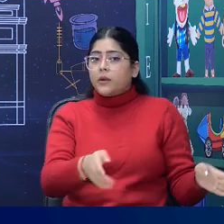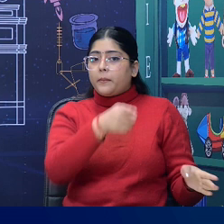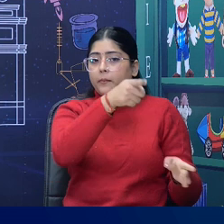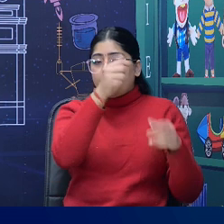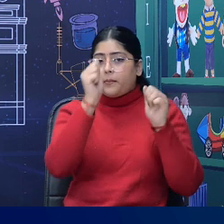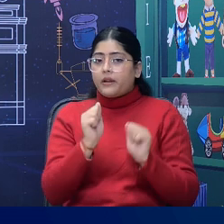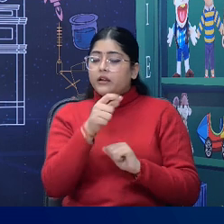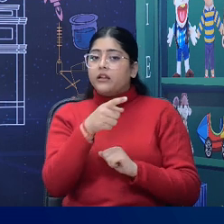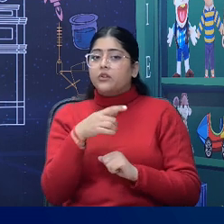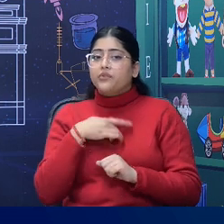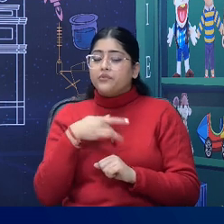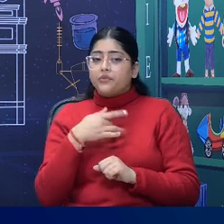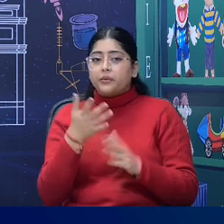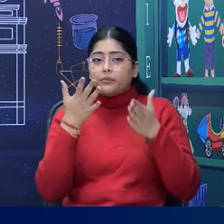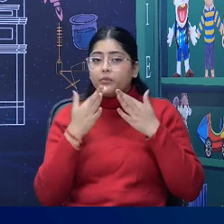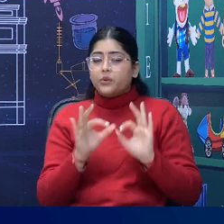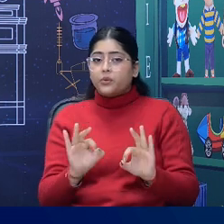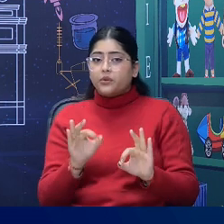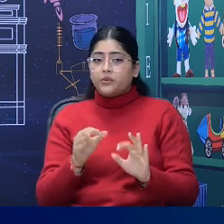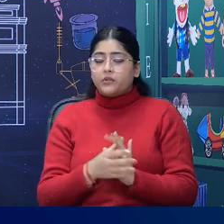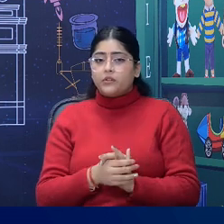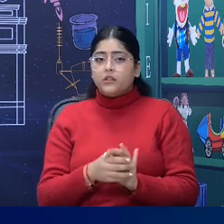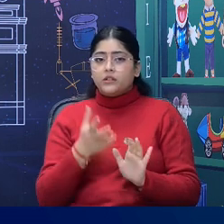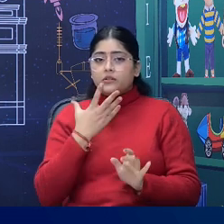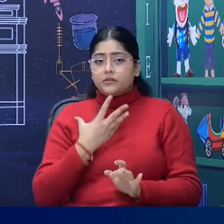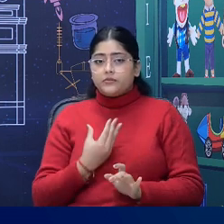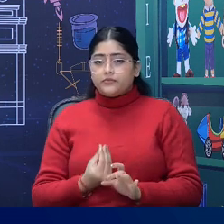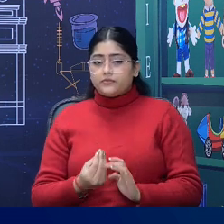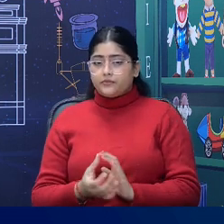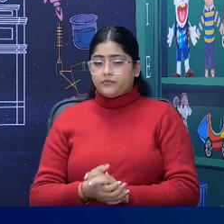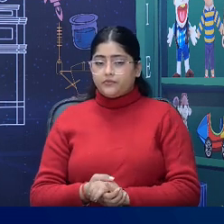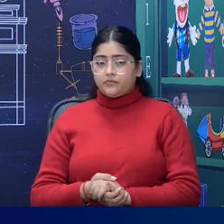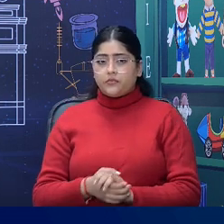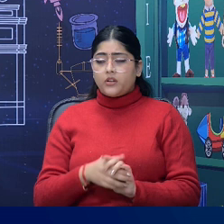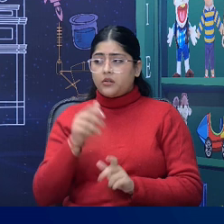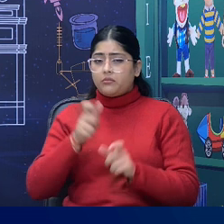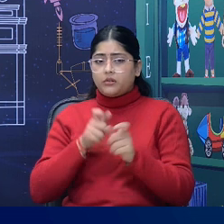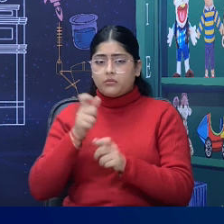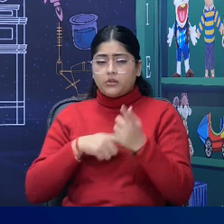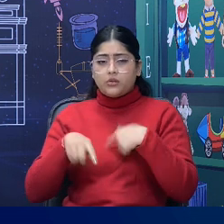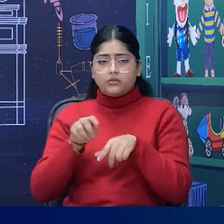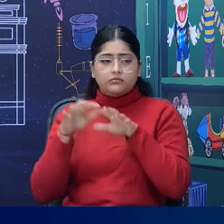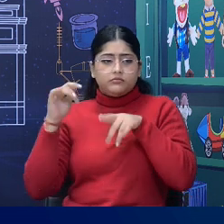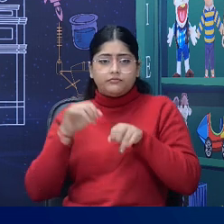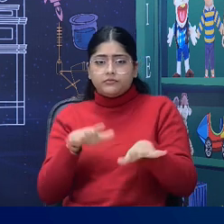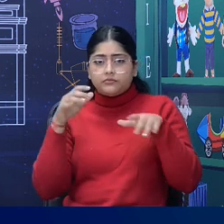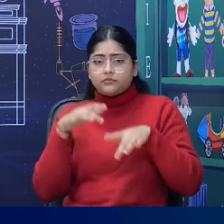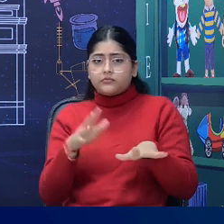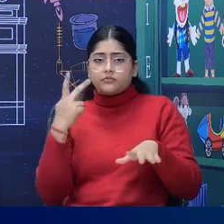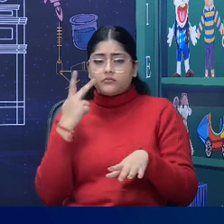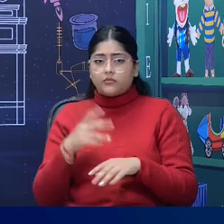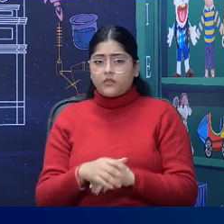भव्य थे अच्छा रेशमी वस्त्र पहना हुआ है दाढ़ी बड़ी हुई है लोग काफी सारे उस उनके आसपास हैं है